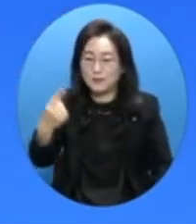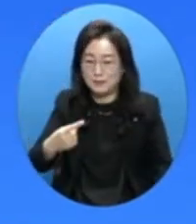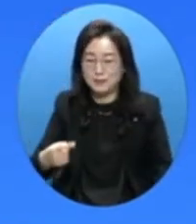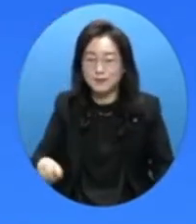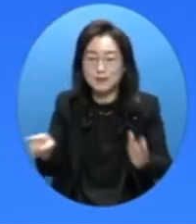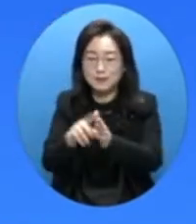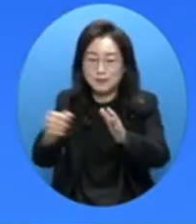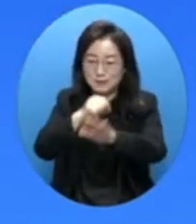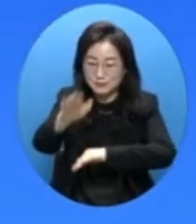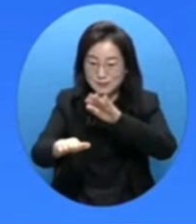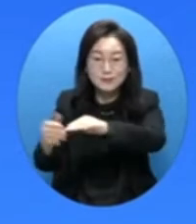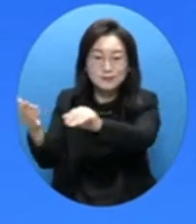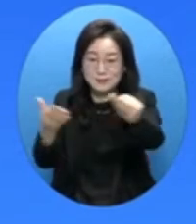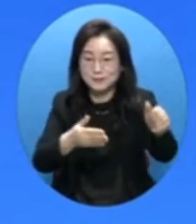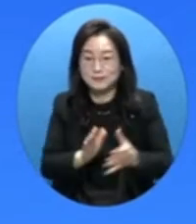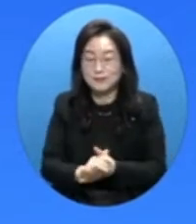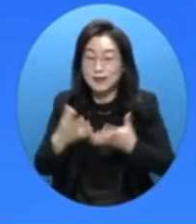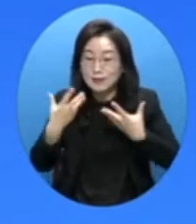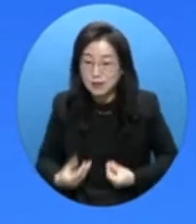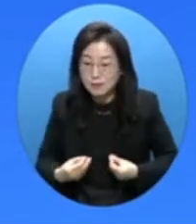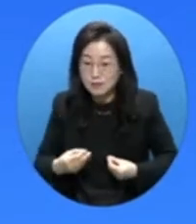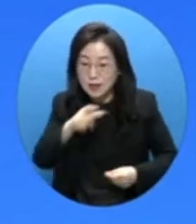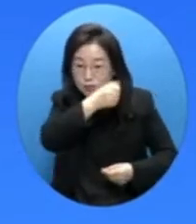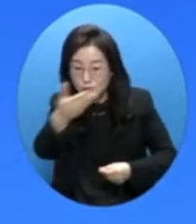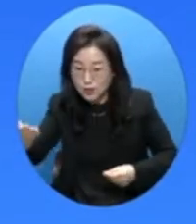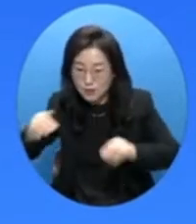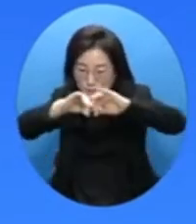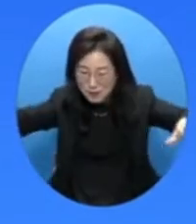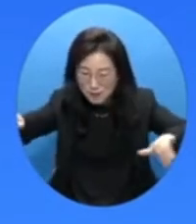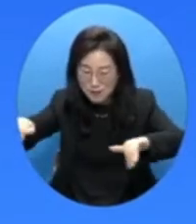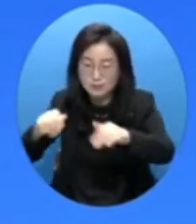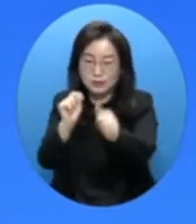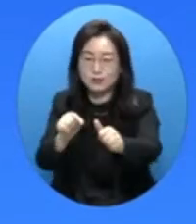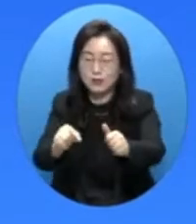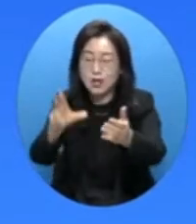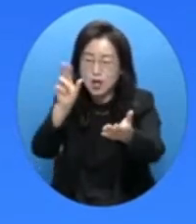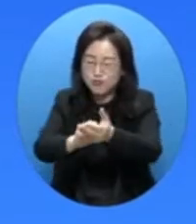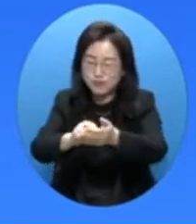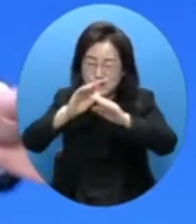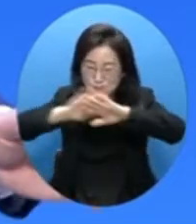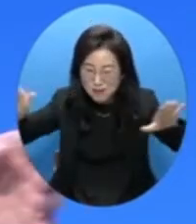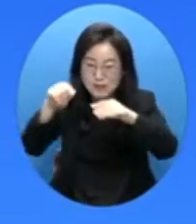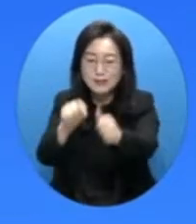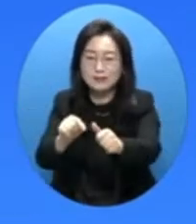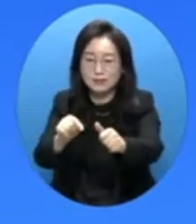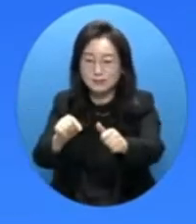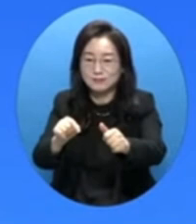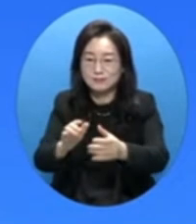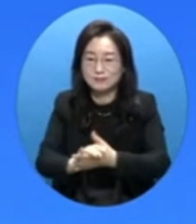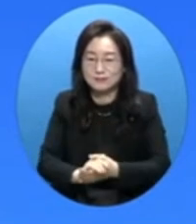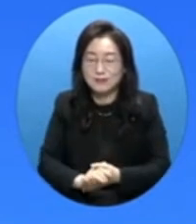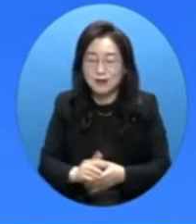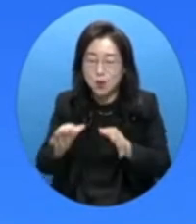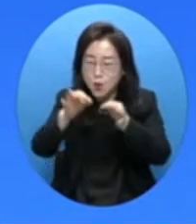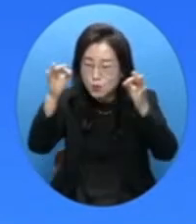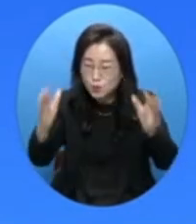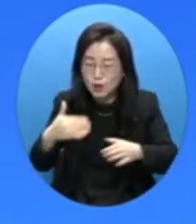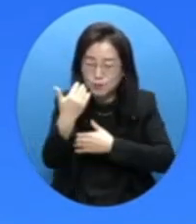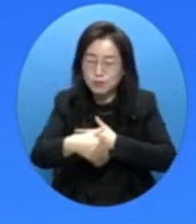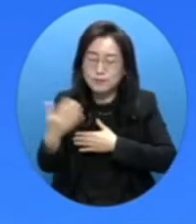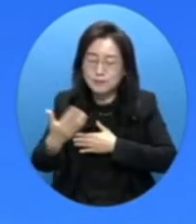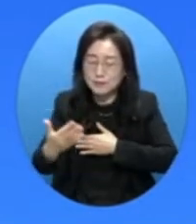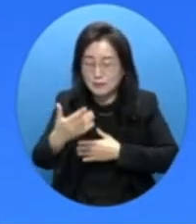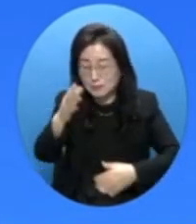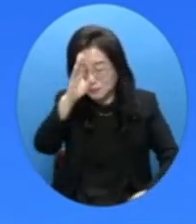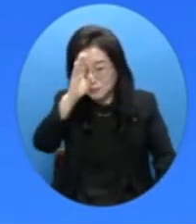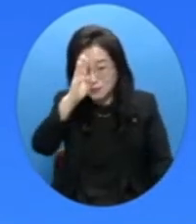믿음으로 전해 나가시기 바랍니다 절망이 요단강은 갈라질지어다 문제당은 달라질지어다 오랫동안 몸이 아파